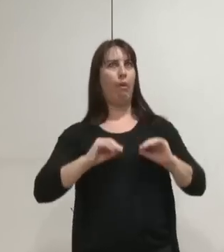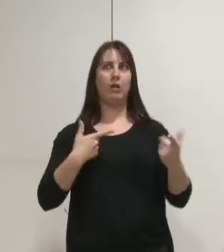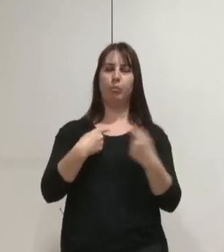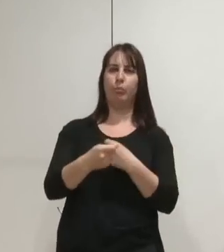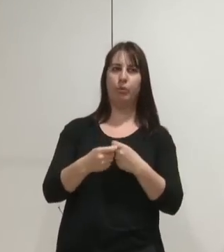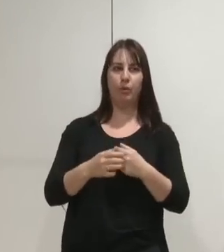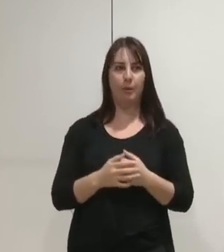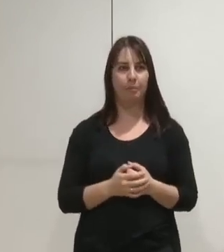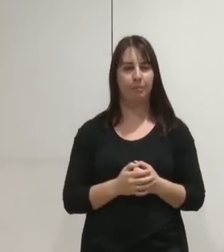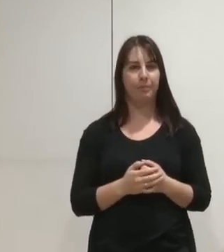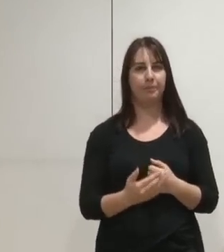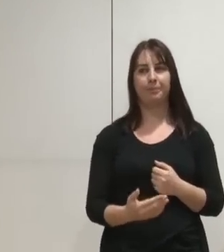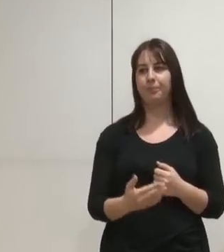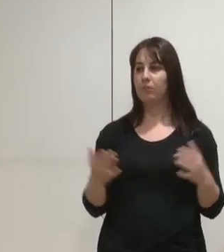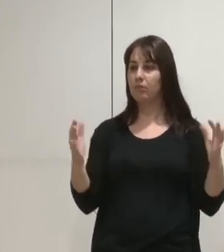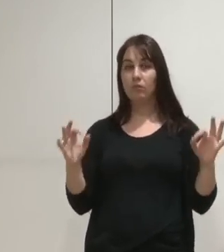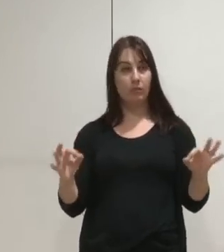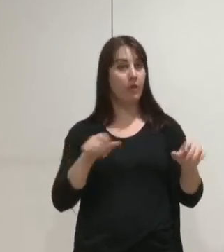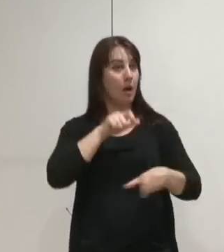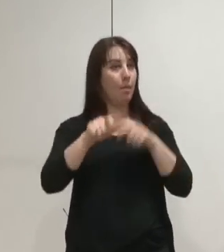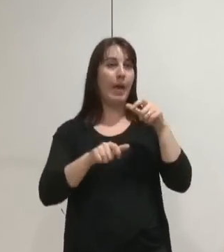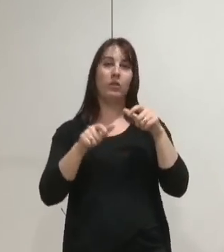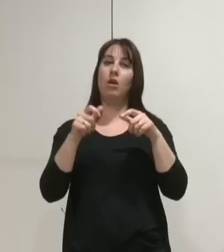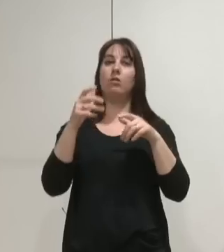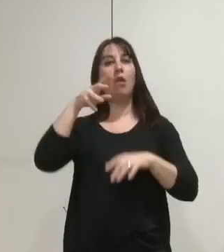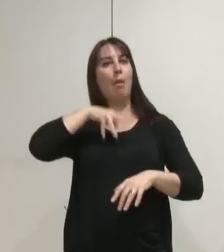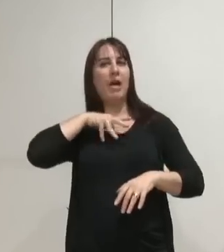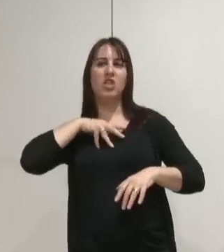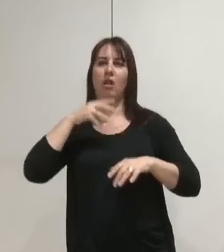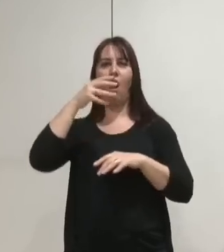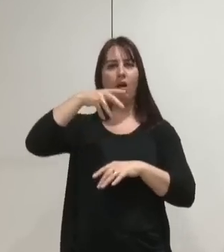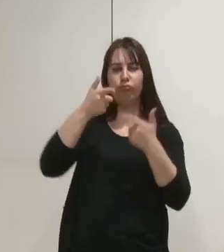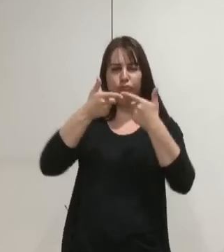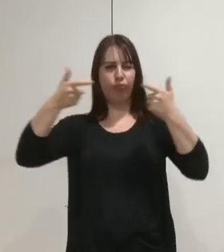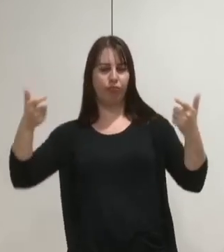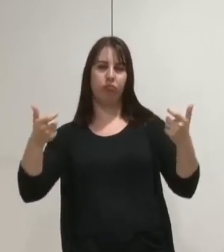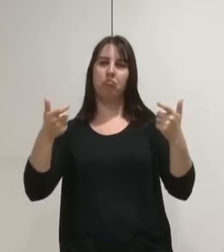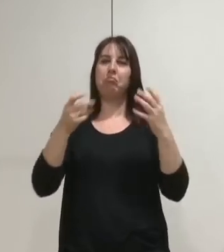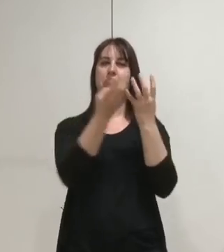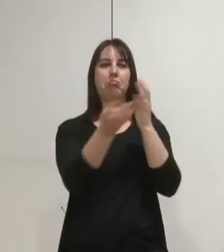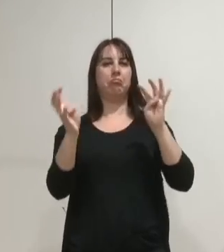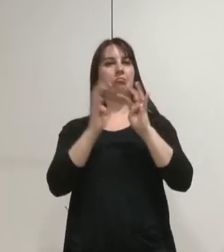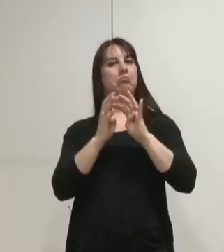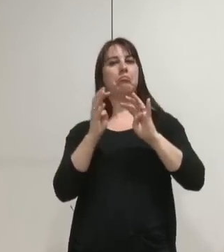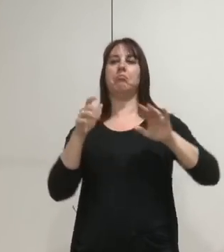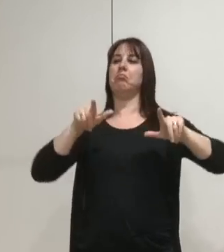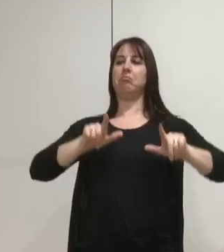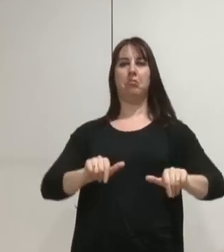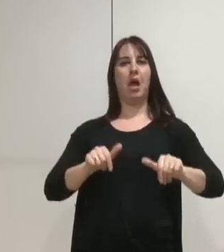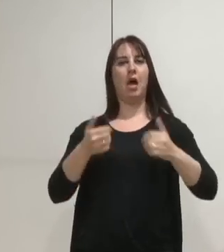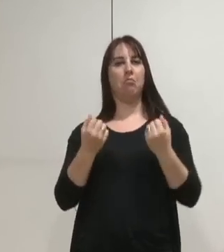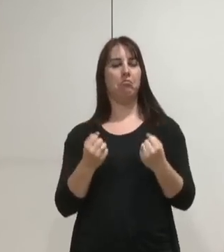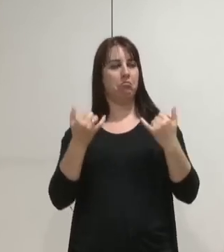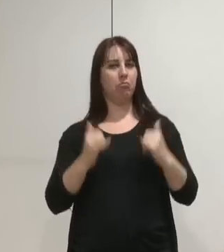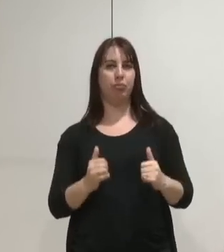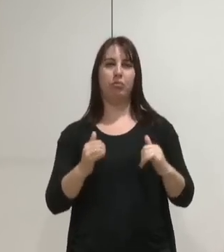alors effec les magistrats qui siégeaient au parlement de Grenoble prétextant une incroyable atteinte à la